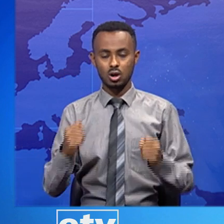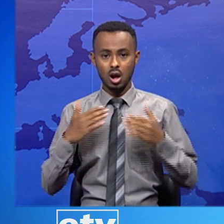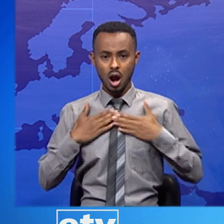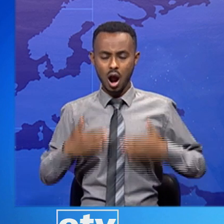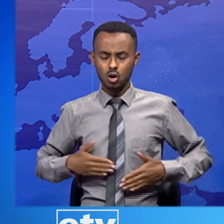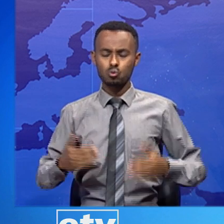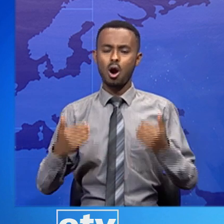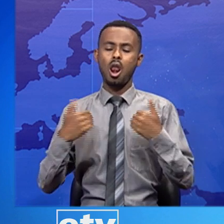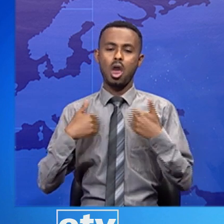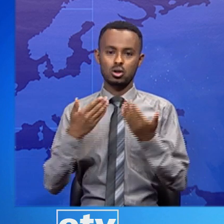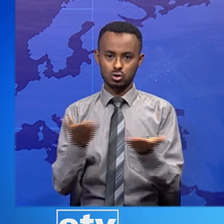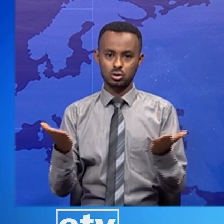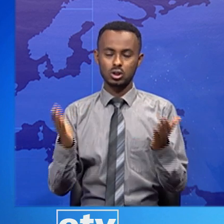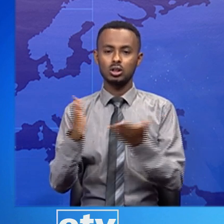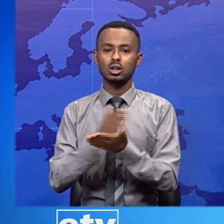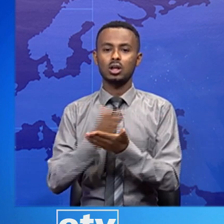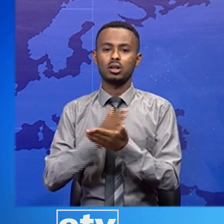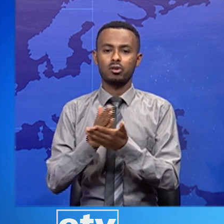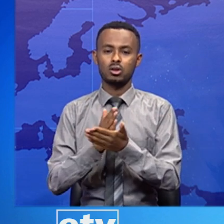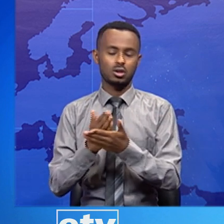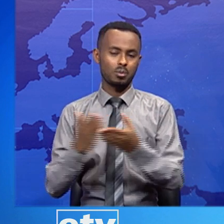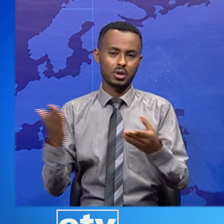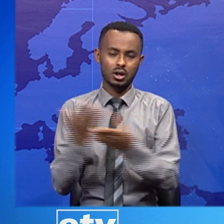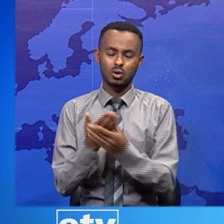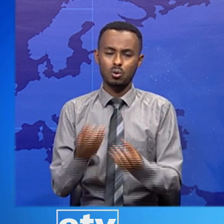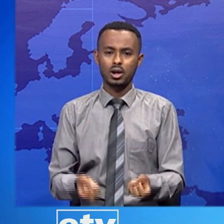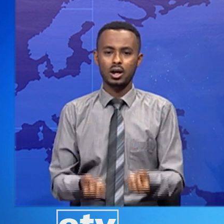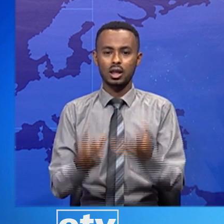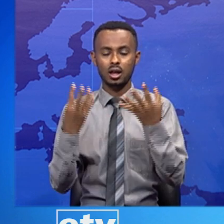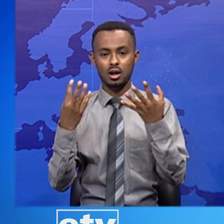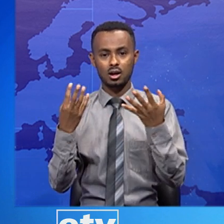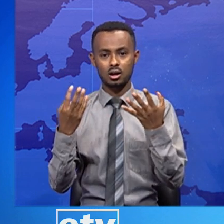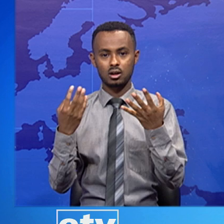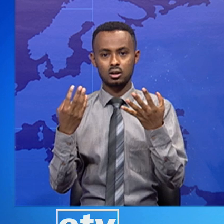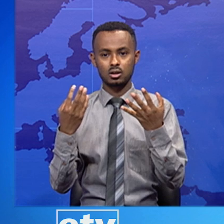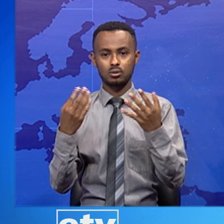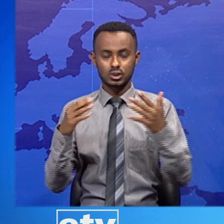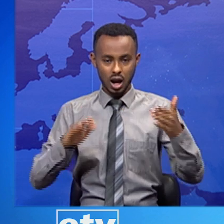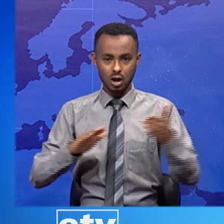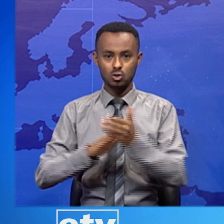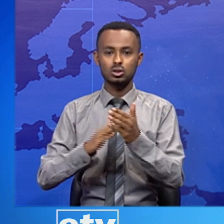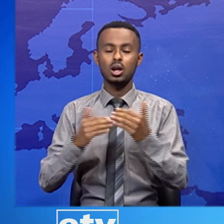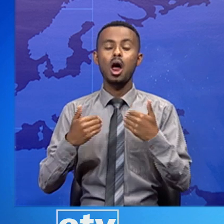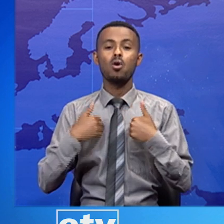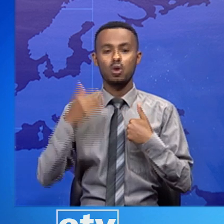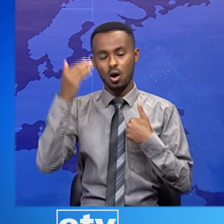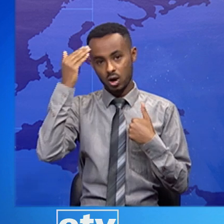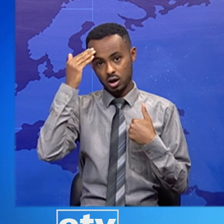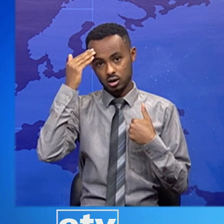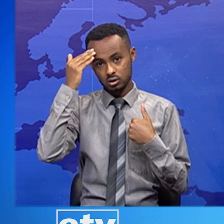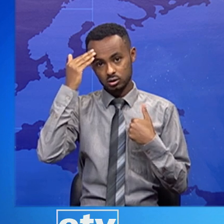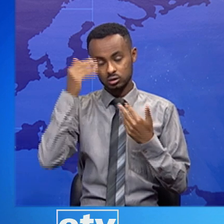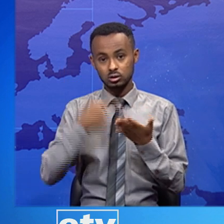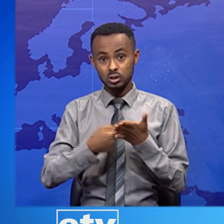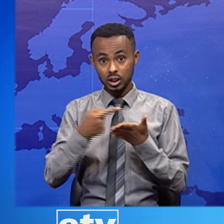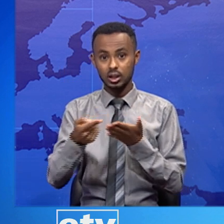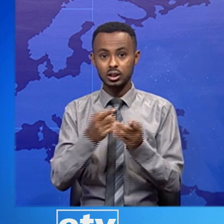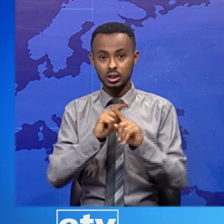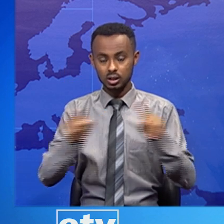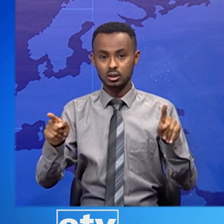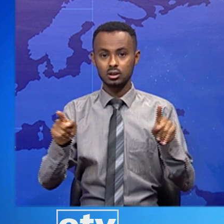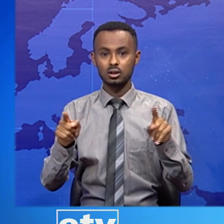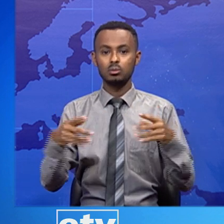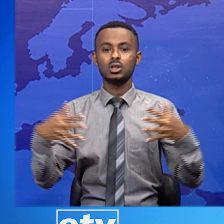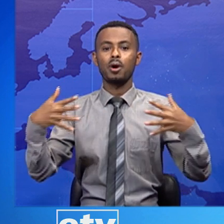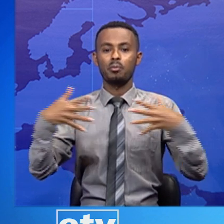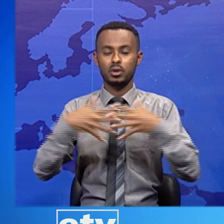ትችላላችሁ፣ አቅሙ አላችሁ። ተሳትፏችሁን የሚገድቡ በርካታ መሰናክሎች እንዳሉ እናውቃለን። ይህንን